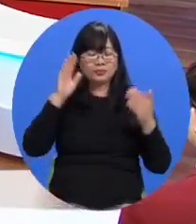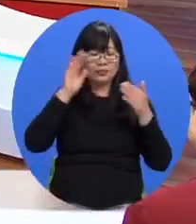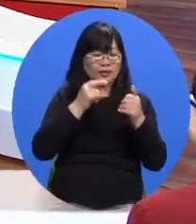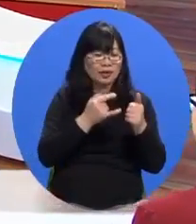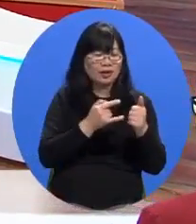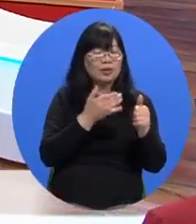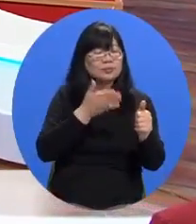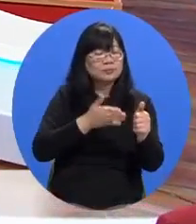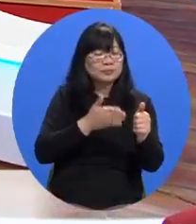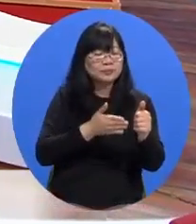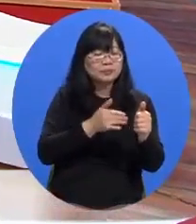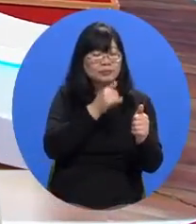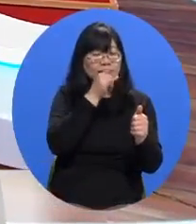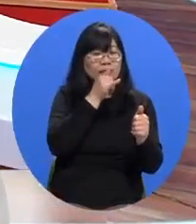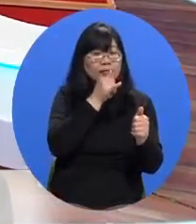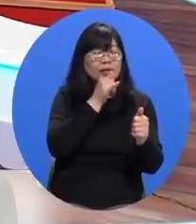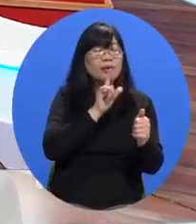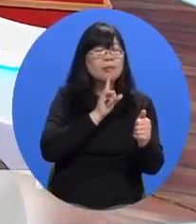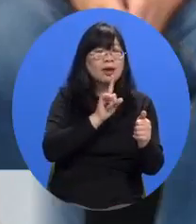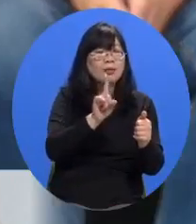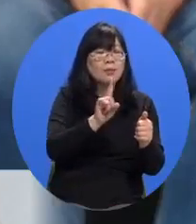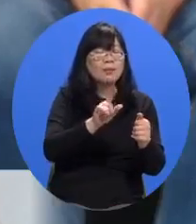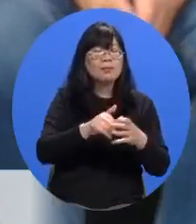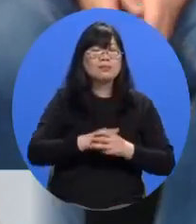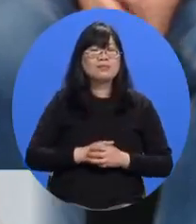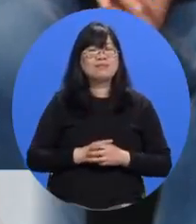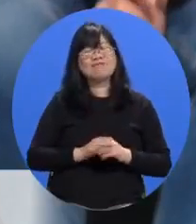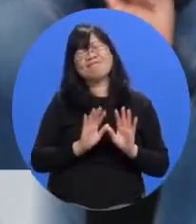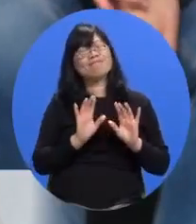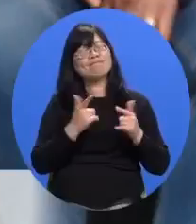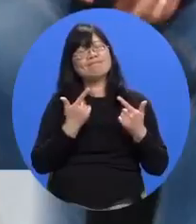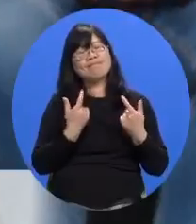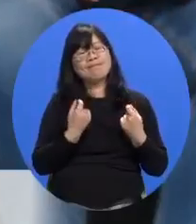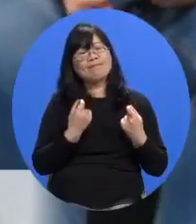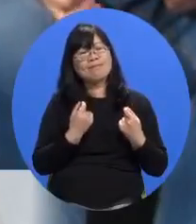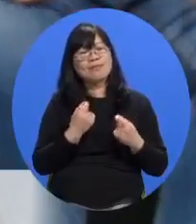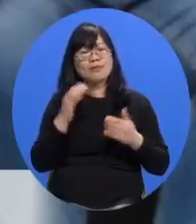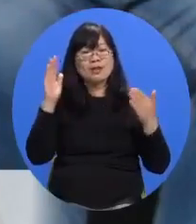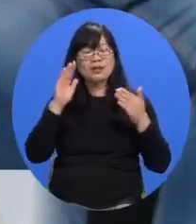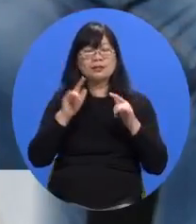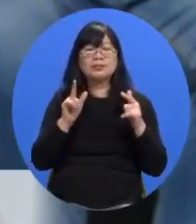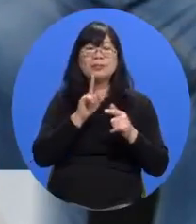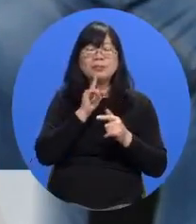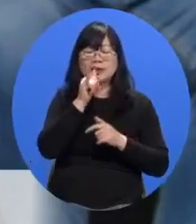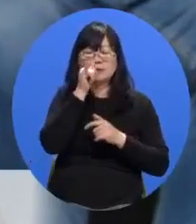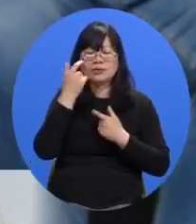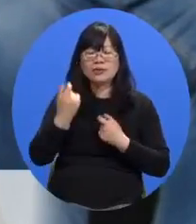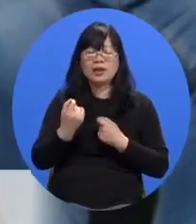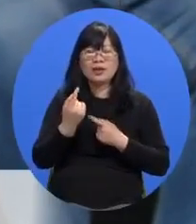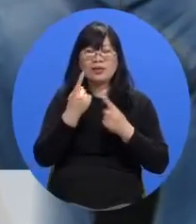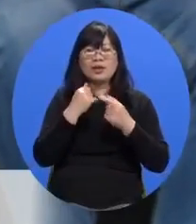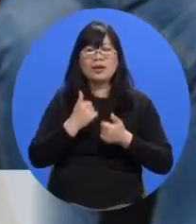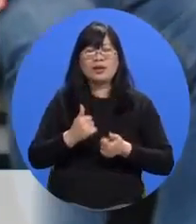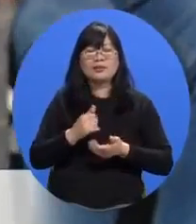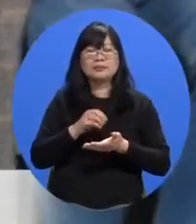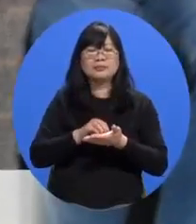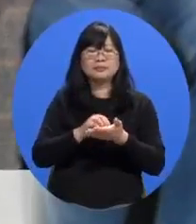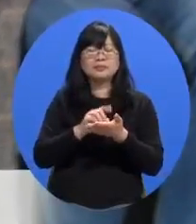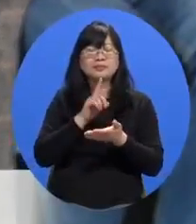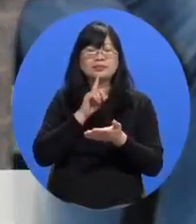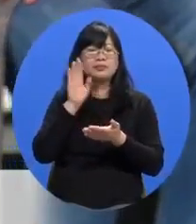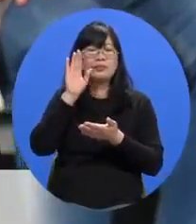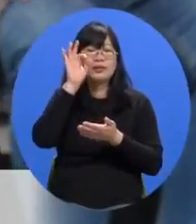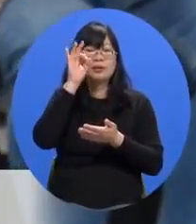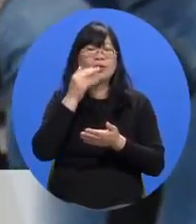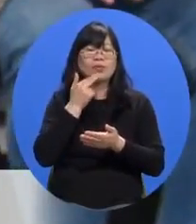학생들에게 당부한다라는 표현은 아닌 것 같습니다. 네. 학생들이 말씀하셨듯이 입시라든지 미래가